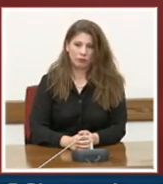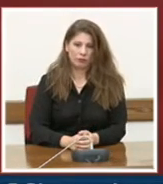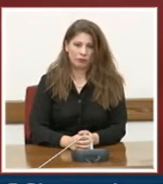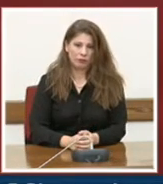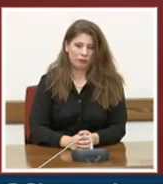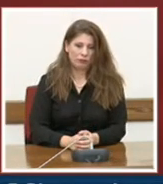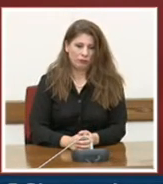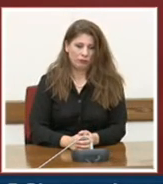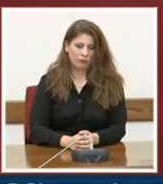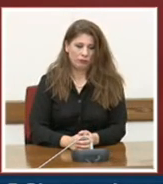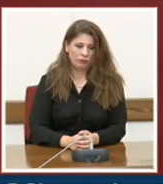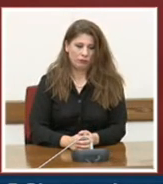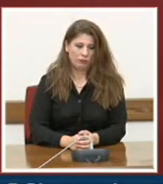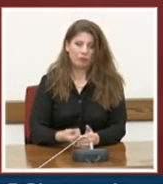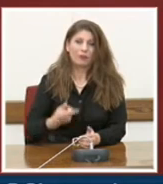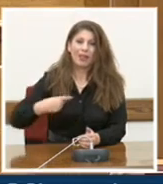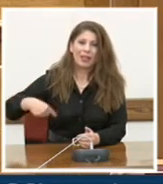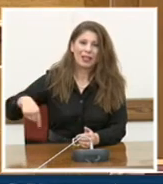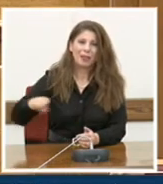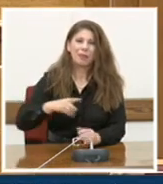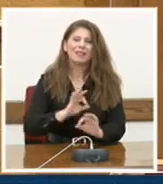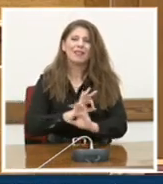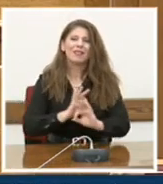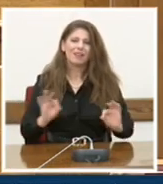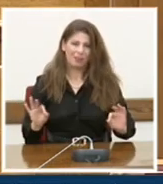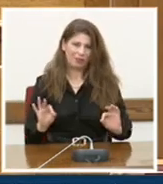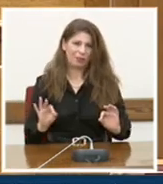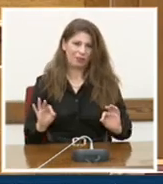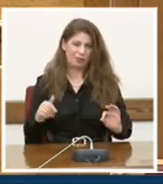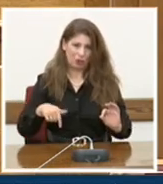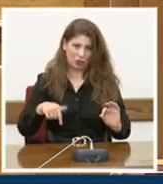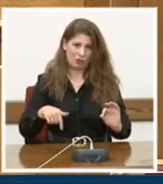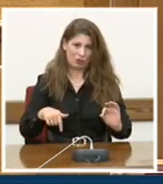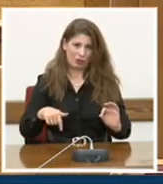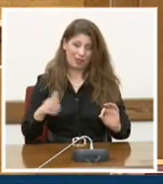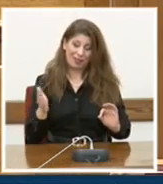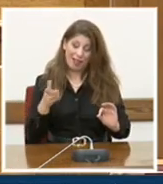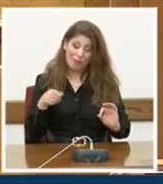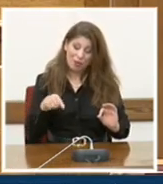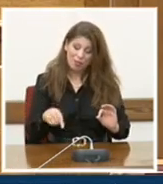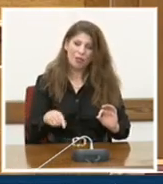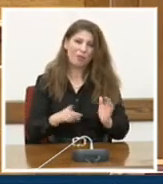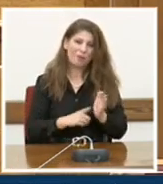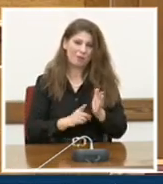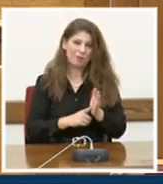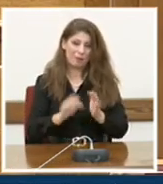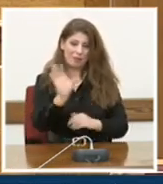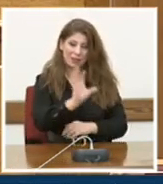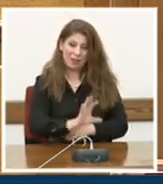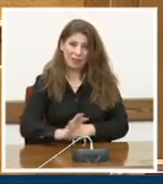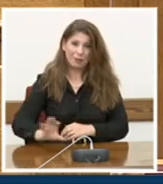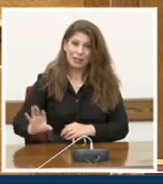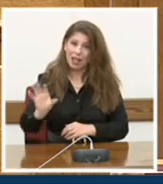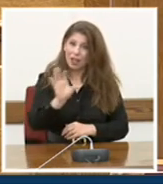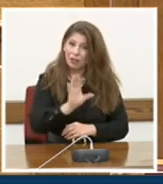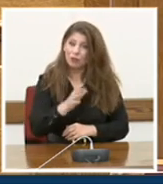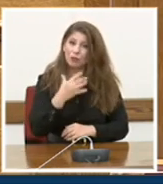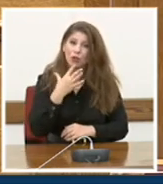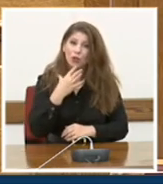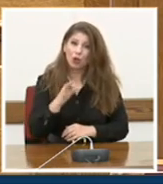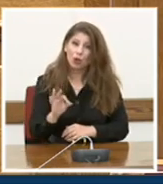Είμαστε κάτι παραπάνω από σίγουροι πλέον ότι κάπου εδώ πρέπει να αναζητηθεί και ο λόγος γιατί